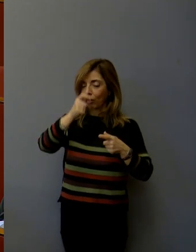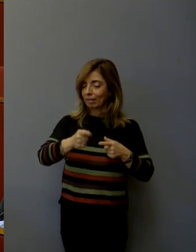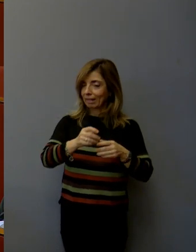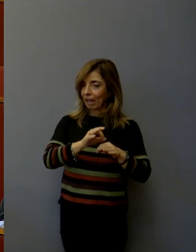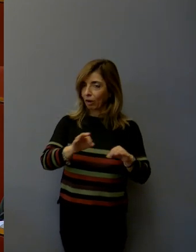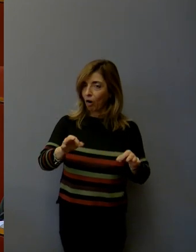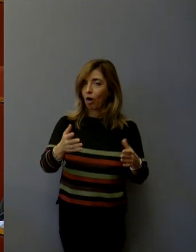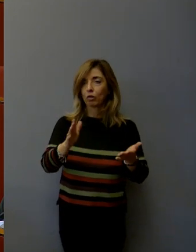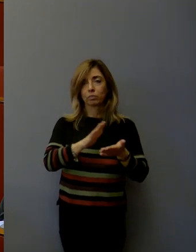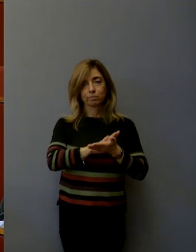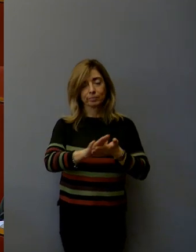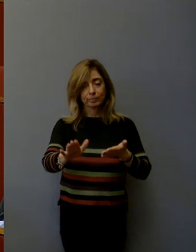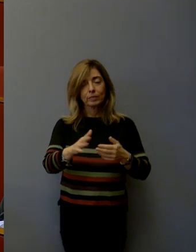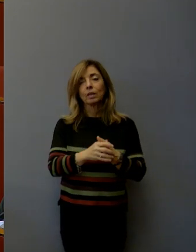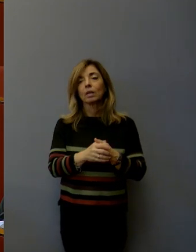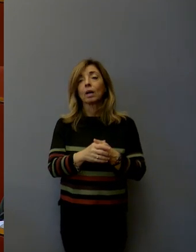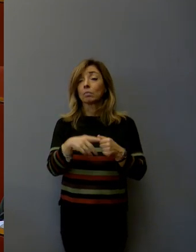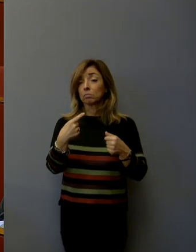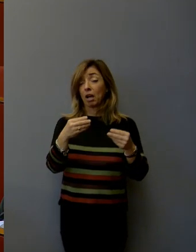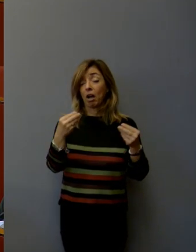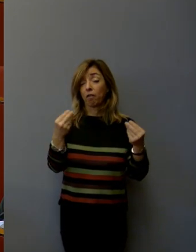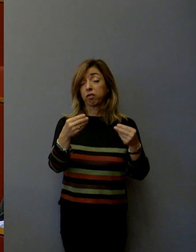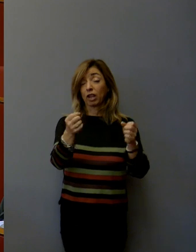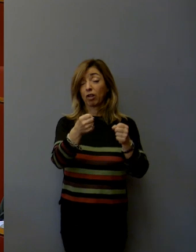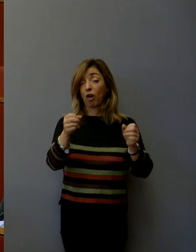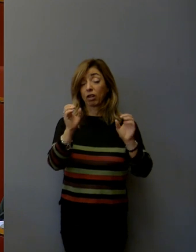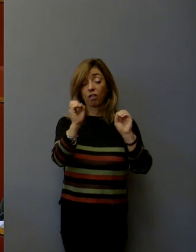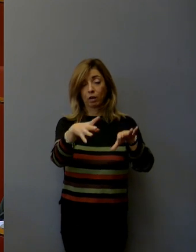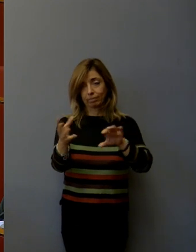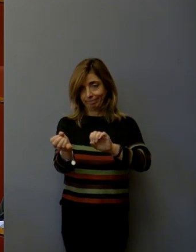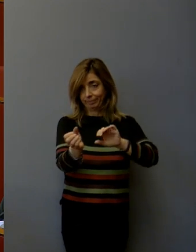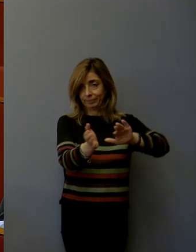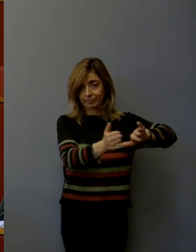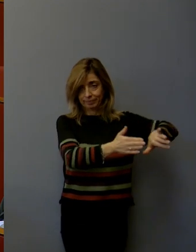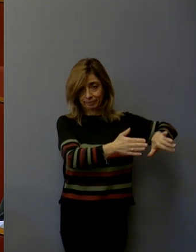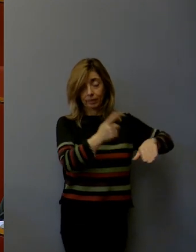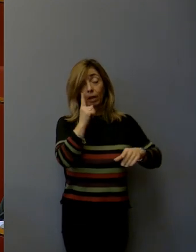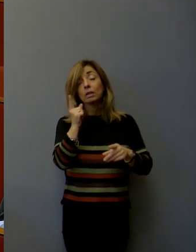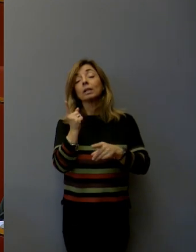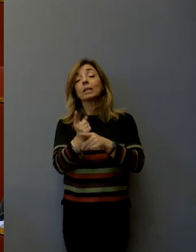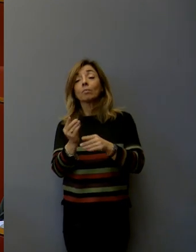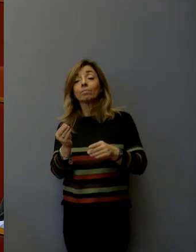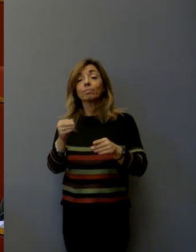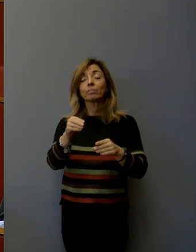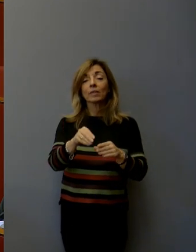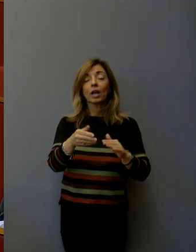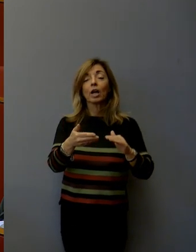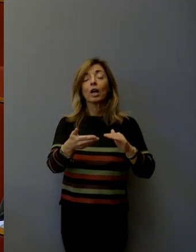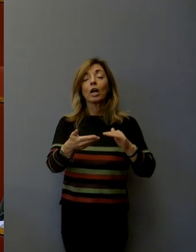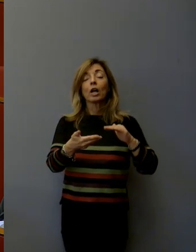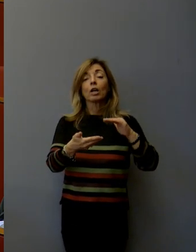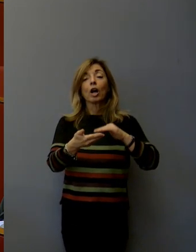frigorifero se ci mettiamo l'attività culturale associativa e quindi magari diamo i soldi le associazioni